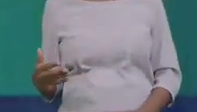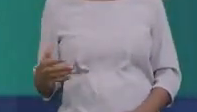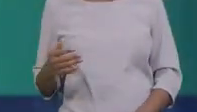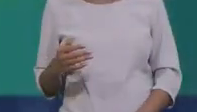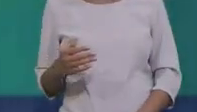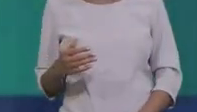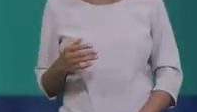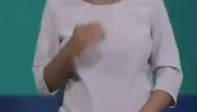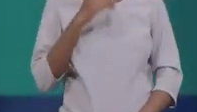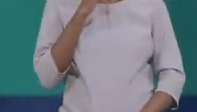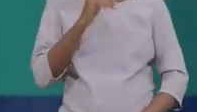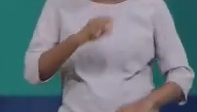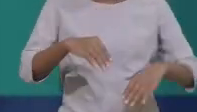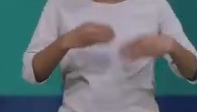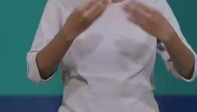Abandonner cette chose.